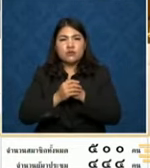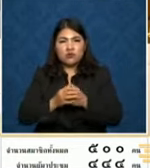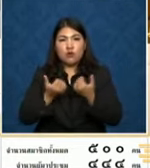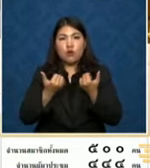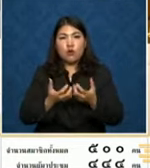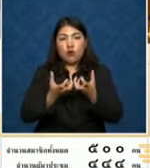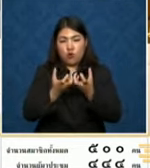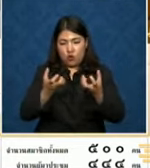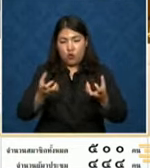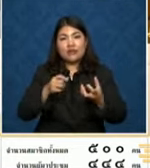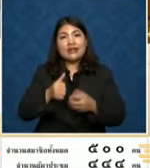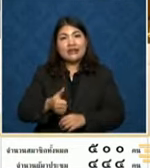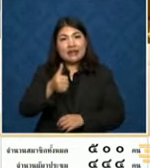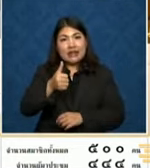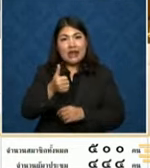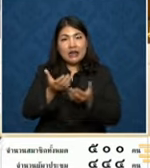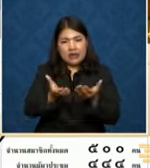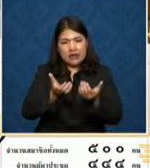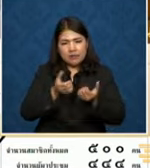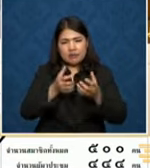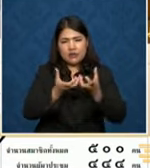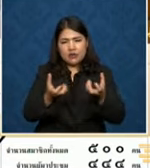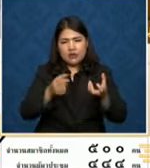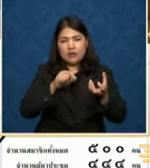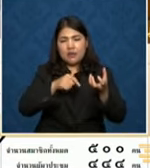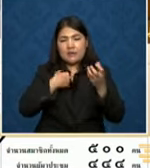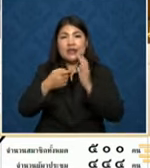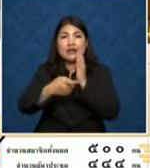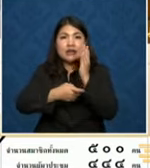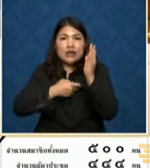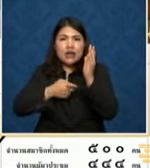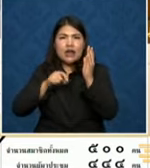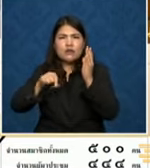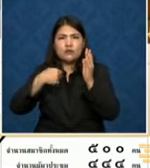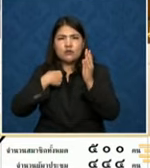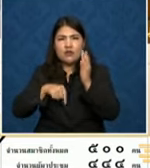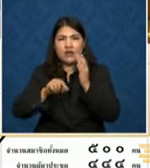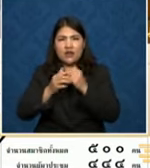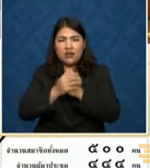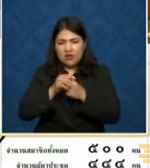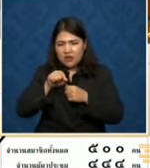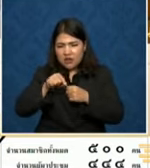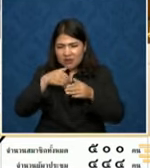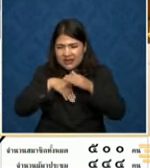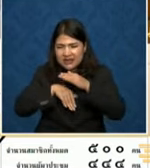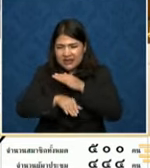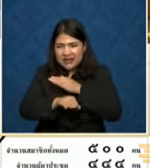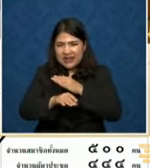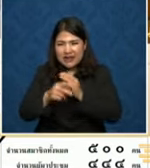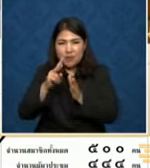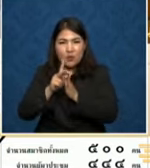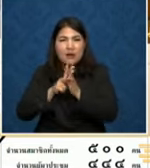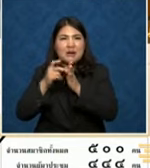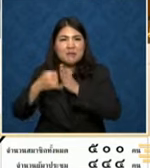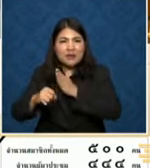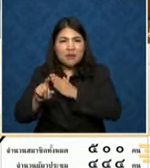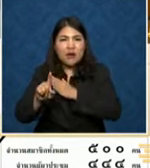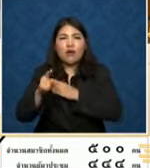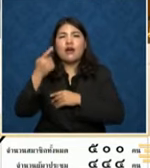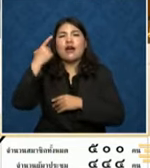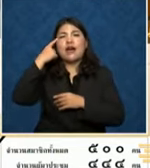ที่ได้ว่าได้มาจากยางนะครับที่ปลูกในพื้นที่บุกรุกป่าไม้หรือเปล่าและประเด็นสุดท้